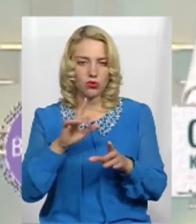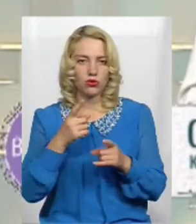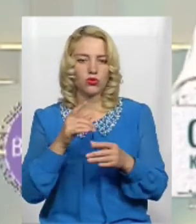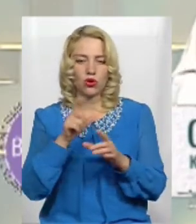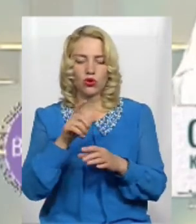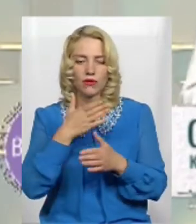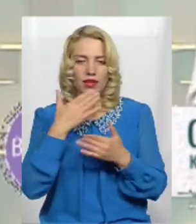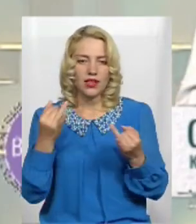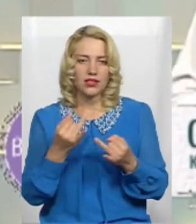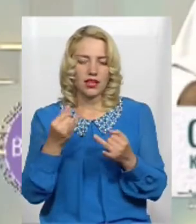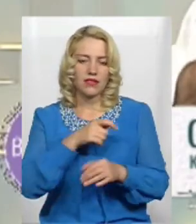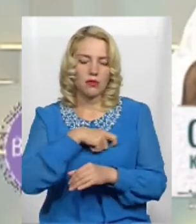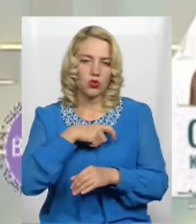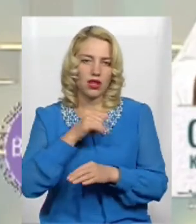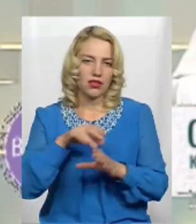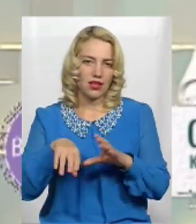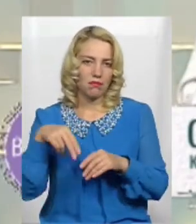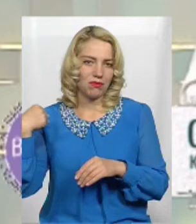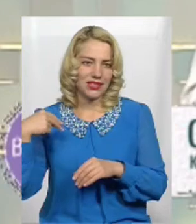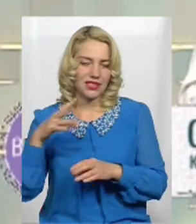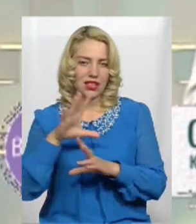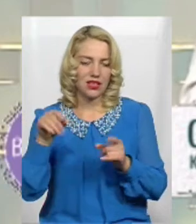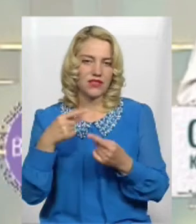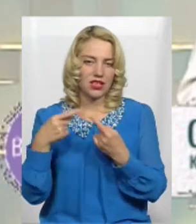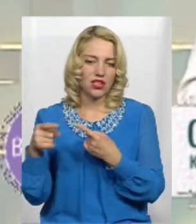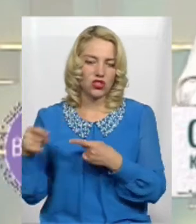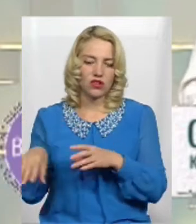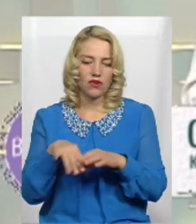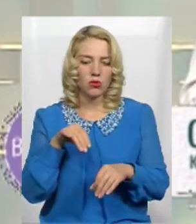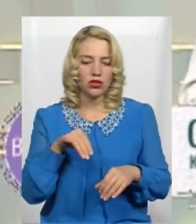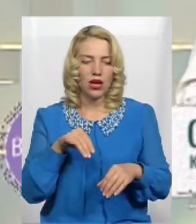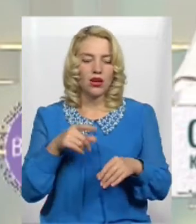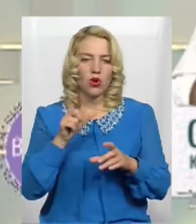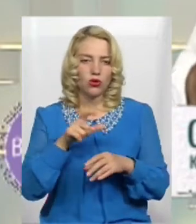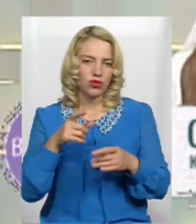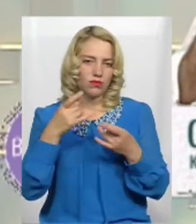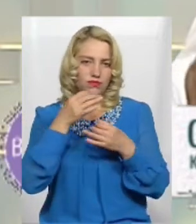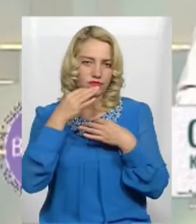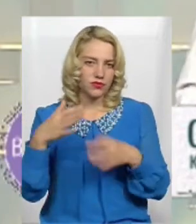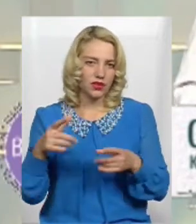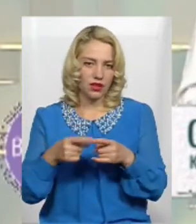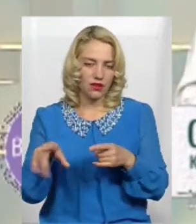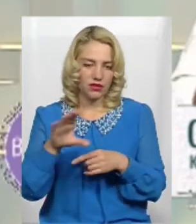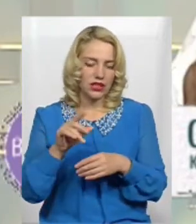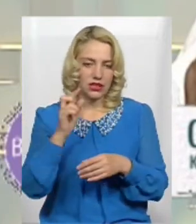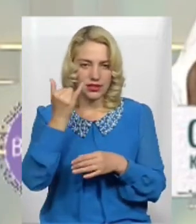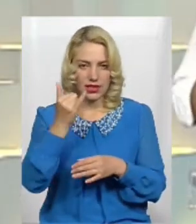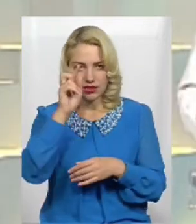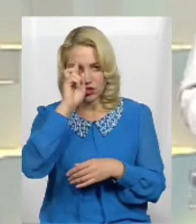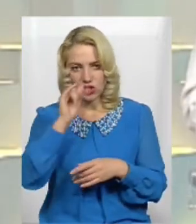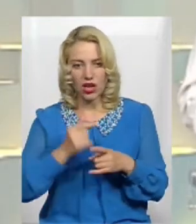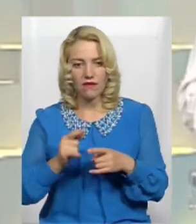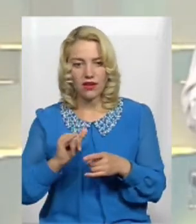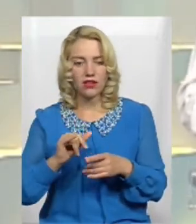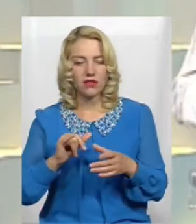цікаві депутати, президенти і всі інші виборні посади. Люди просто розчарувалися. Тому зараз держава і